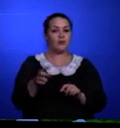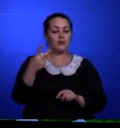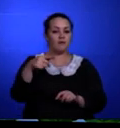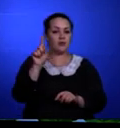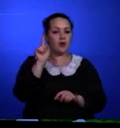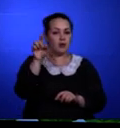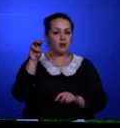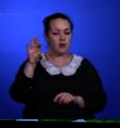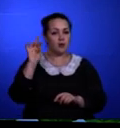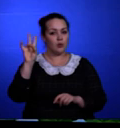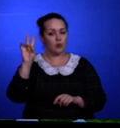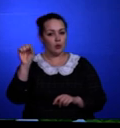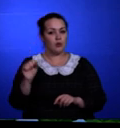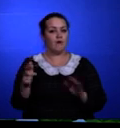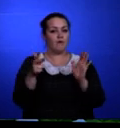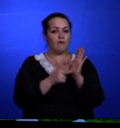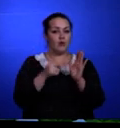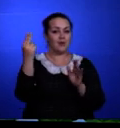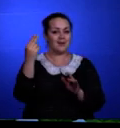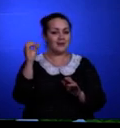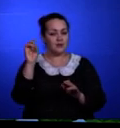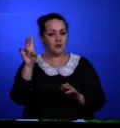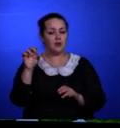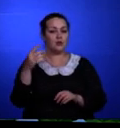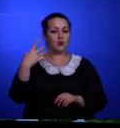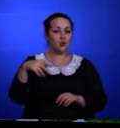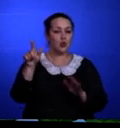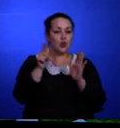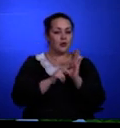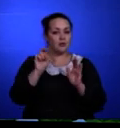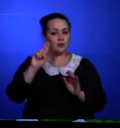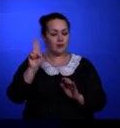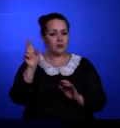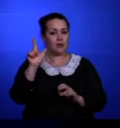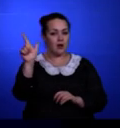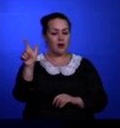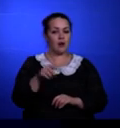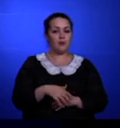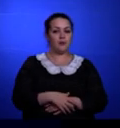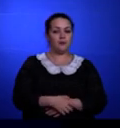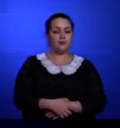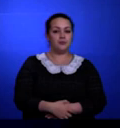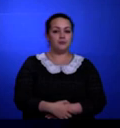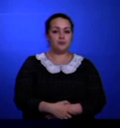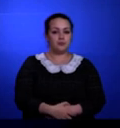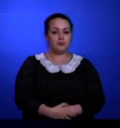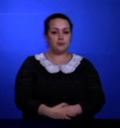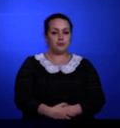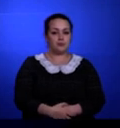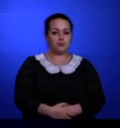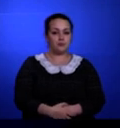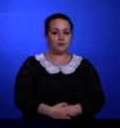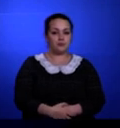12 тонн 8 центнеров сорок семь килограмм ну а теперь ребята давайте